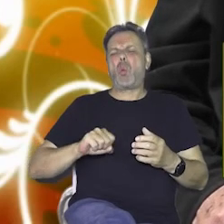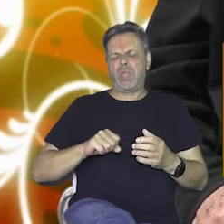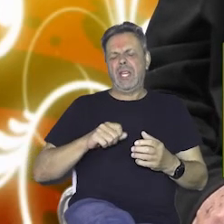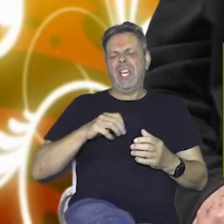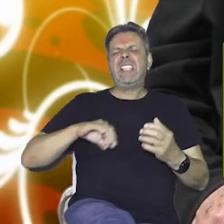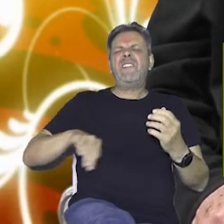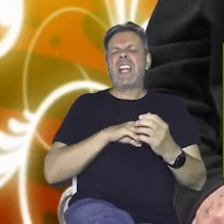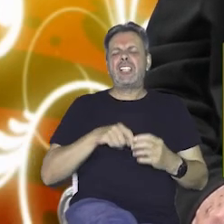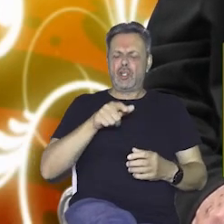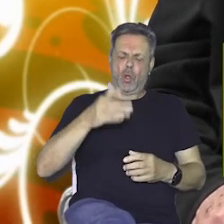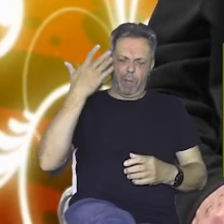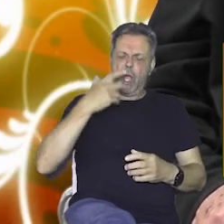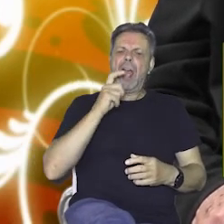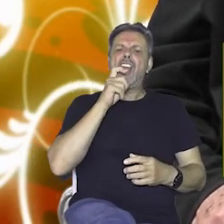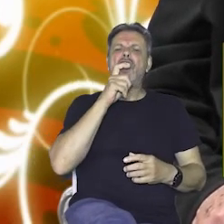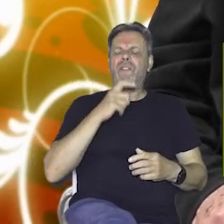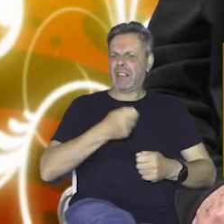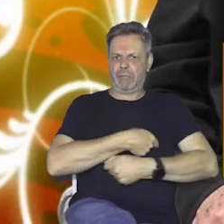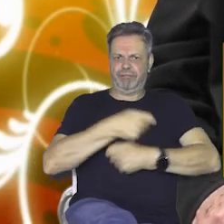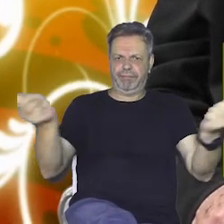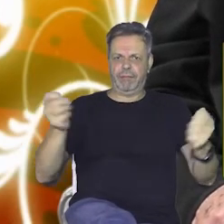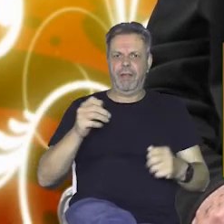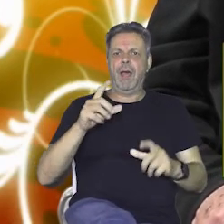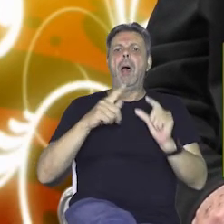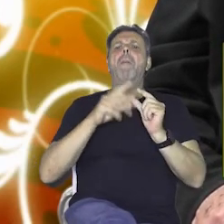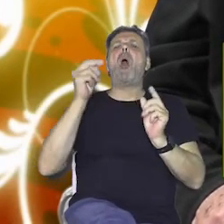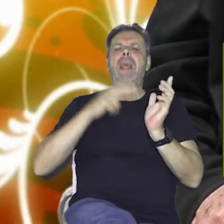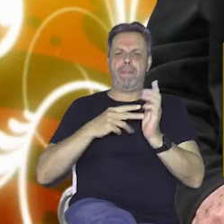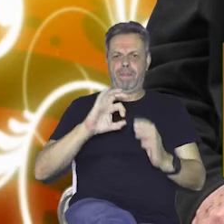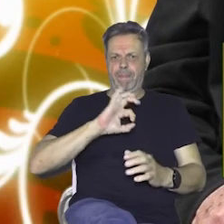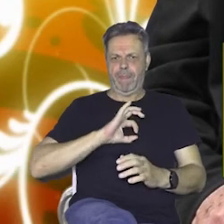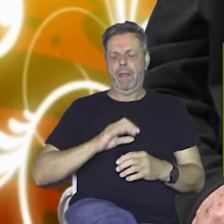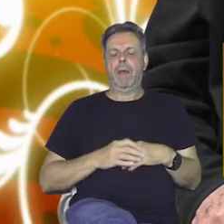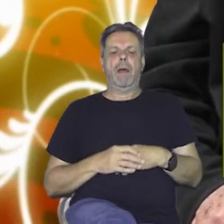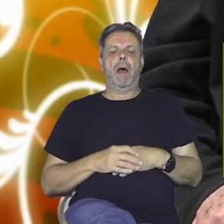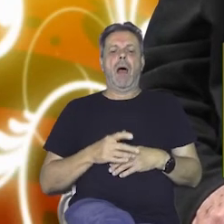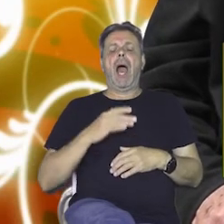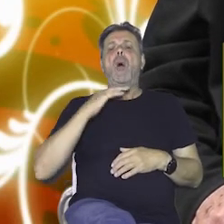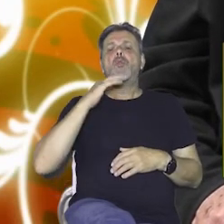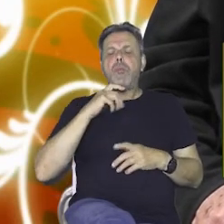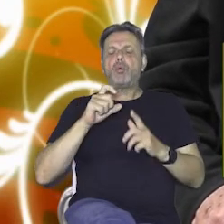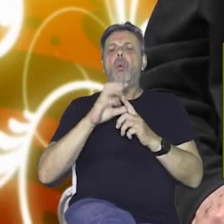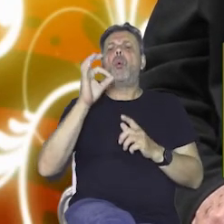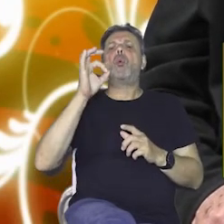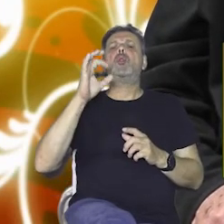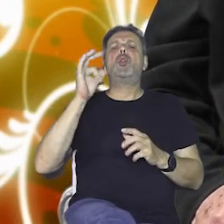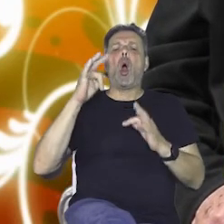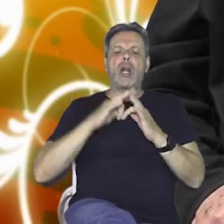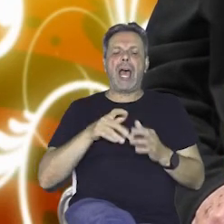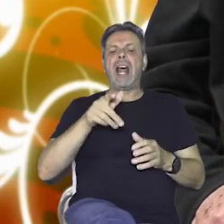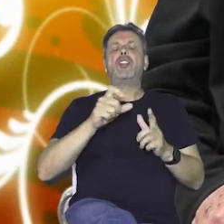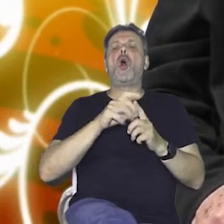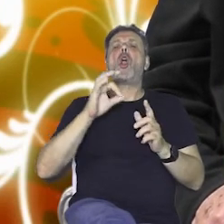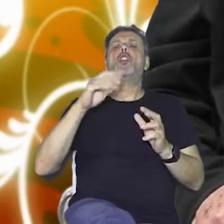To je bio, četvrtak je bila dodjela Porina, a u subotu je bila Dora. Aha. I na toj Dori